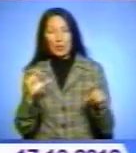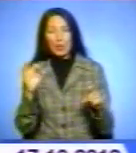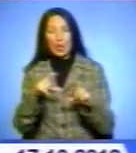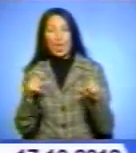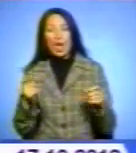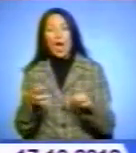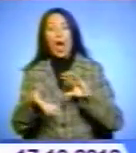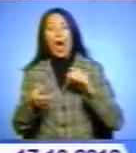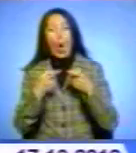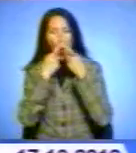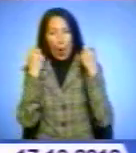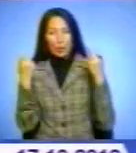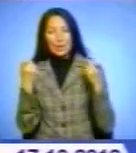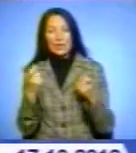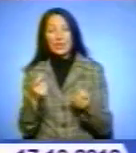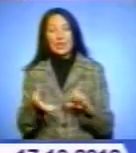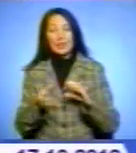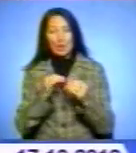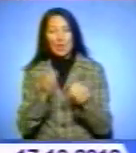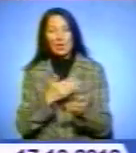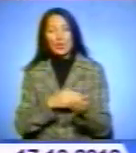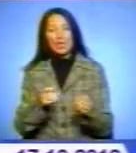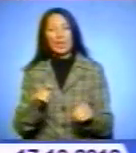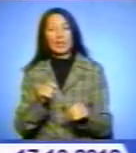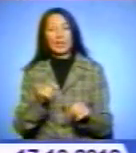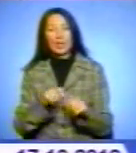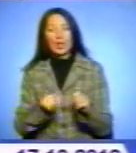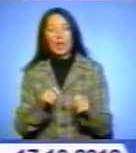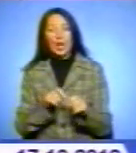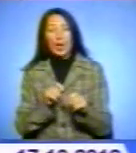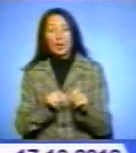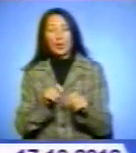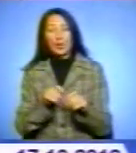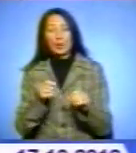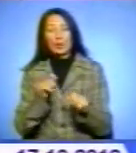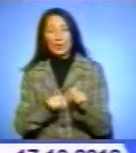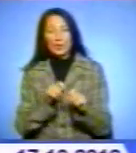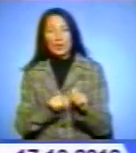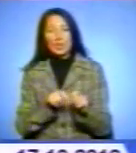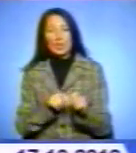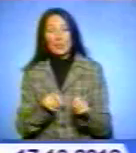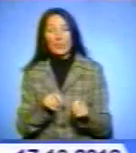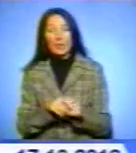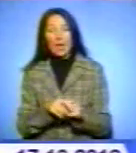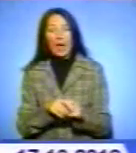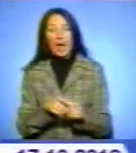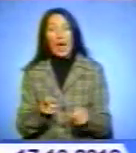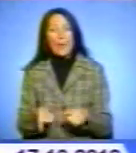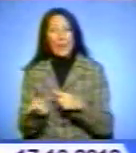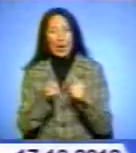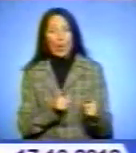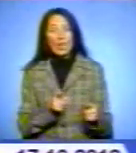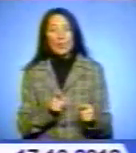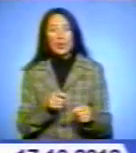результати останніх досліджень. Протягом наступних 10 днів такі дані оприлюднювати заборонено. Переходимо на зимовий